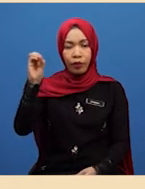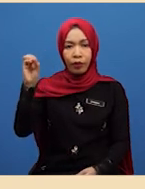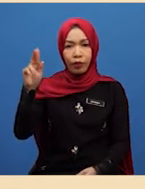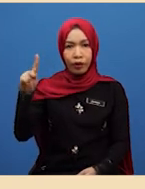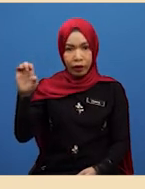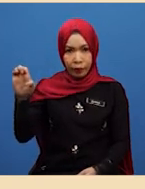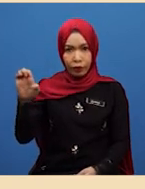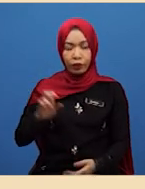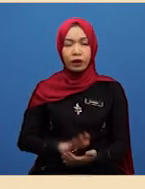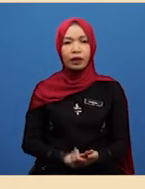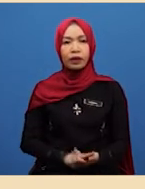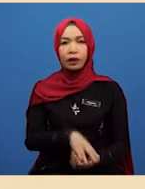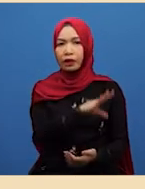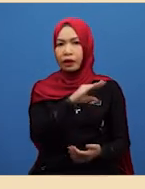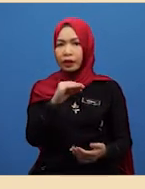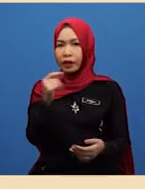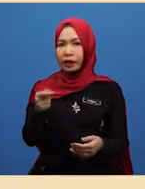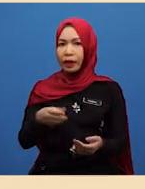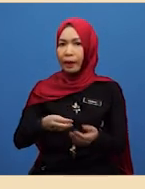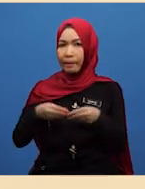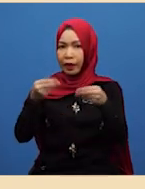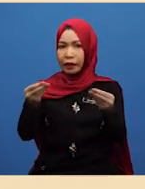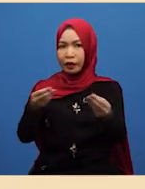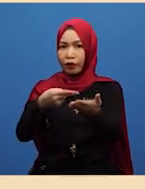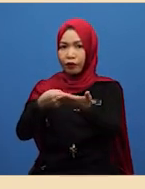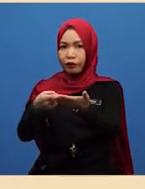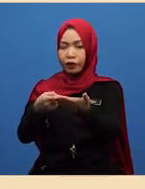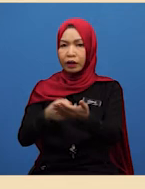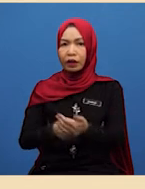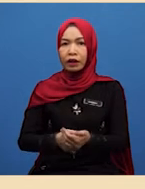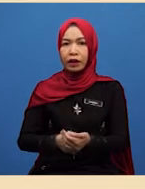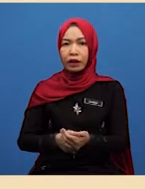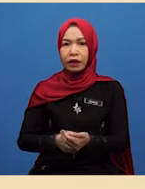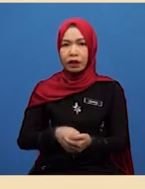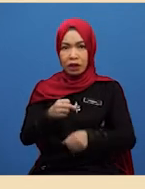James Brooke memberikan ufti tahunan sebanyak